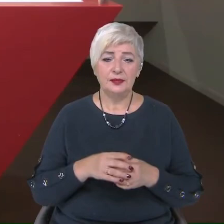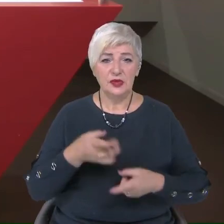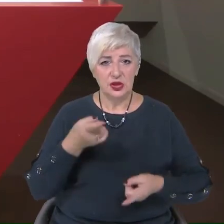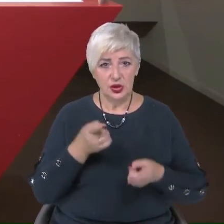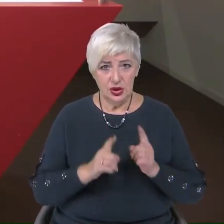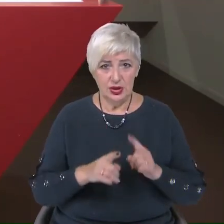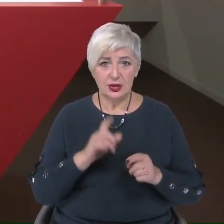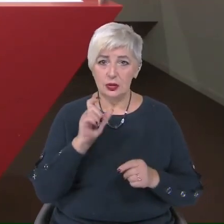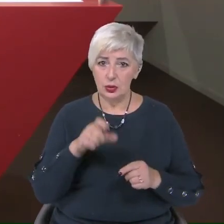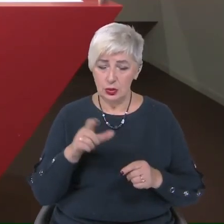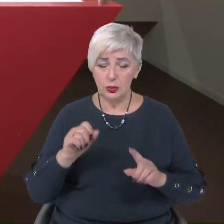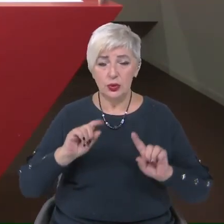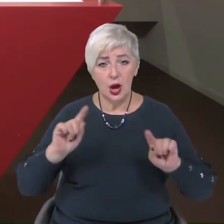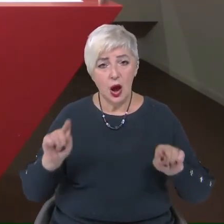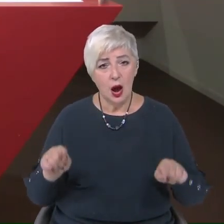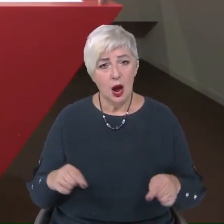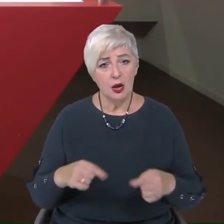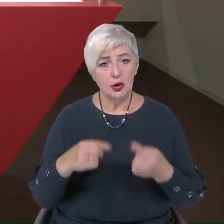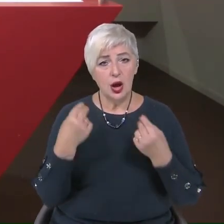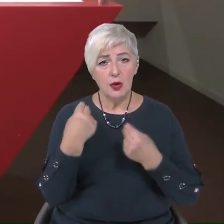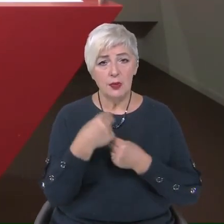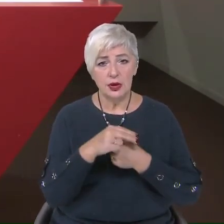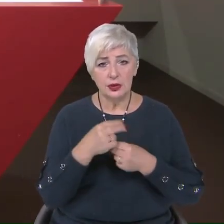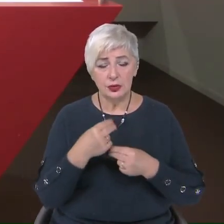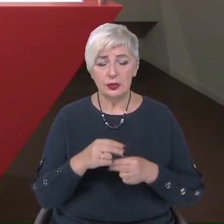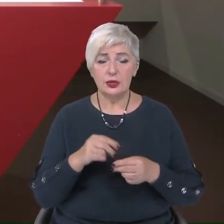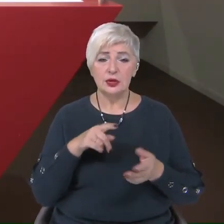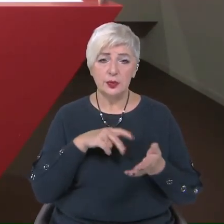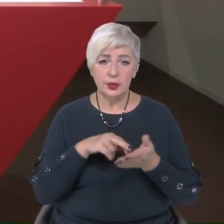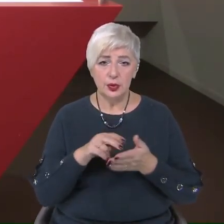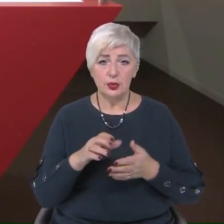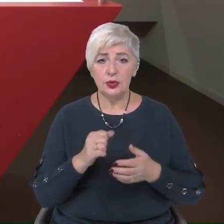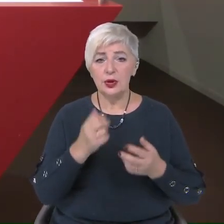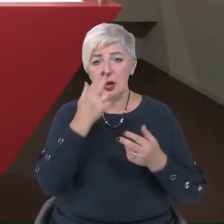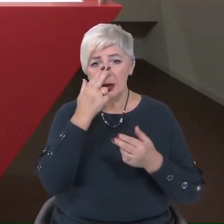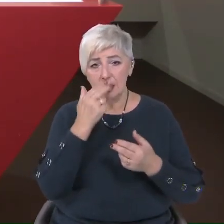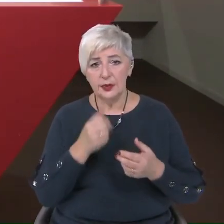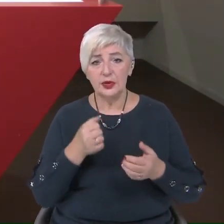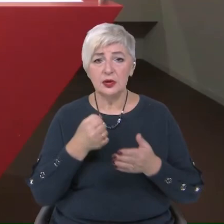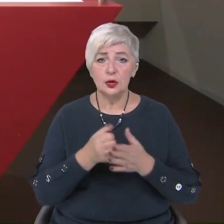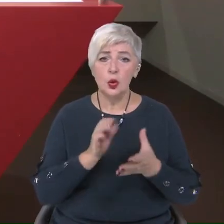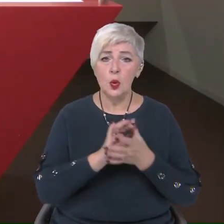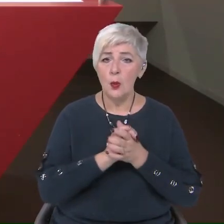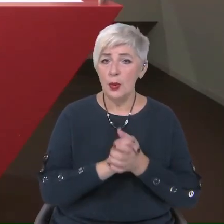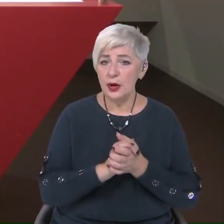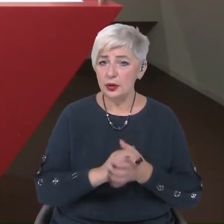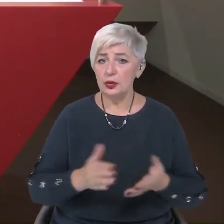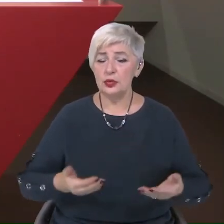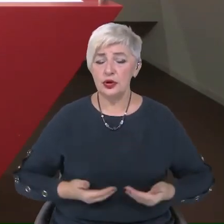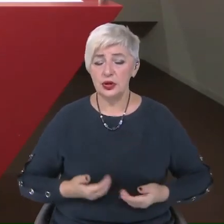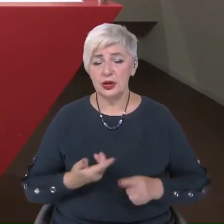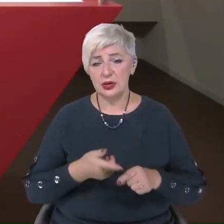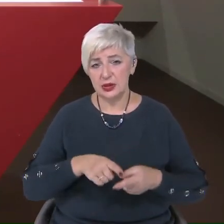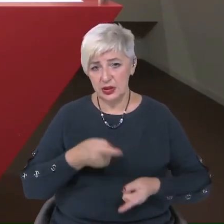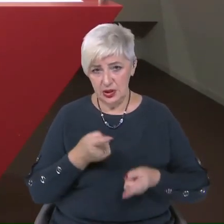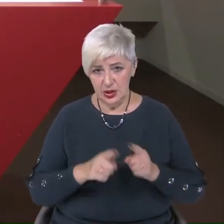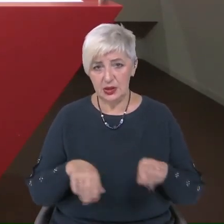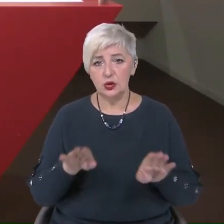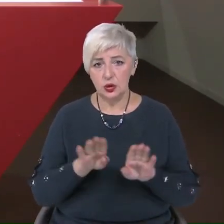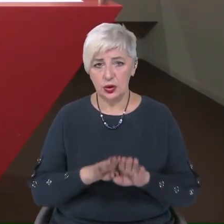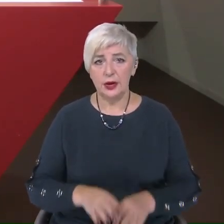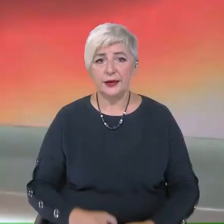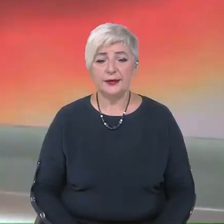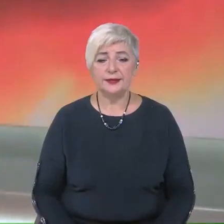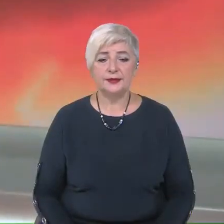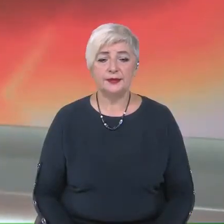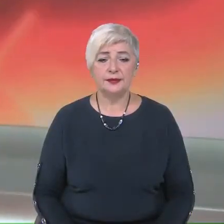люди реабілітуються, проходить соціалізація, адаптація до мирного життя. Це дійсно так. Дякуємо вам. Будь